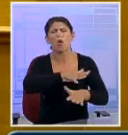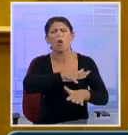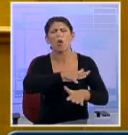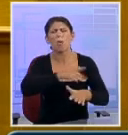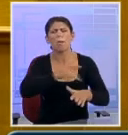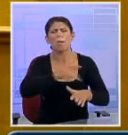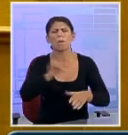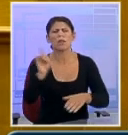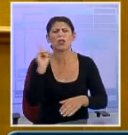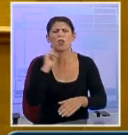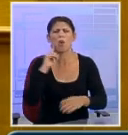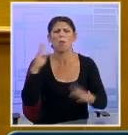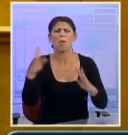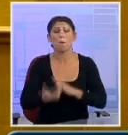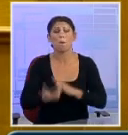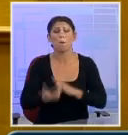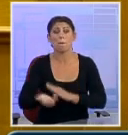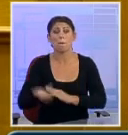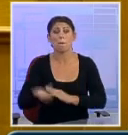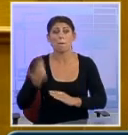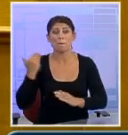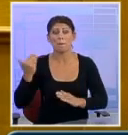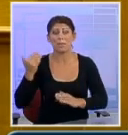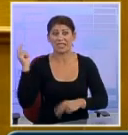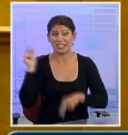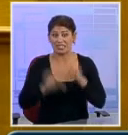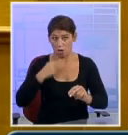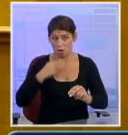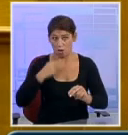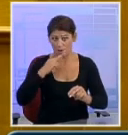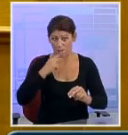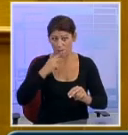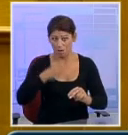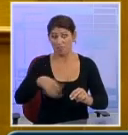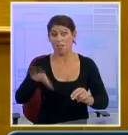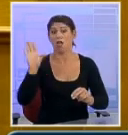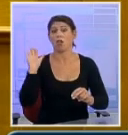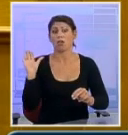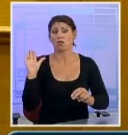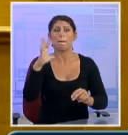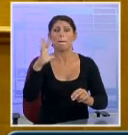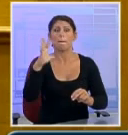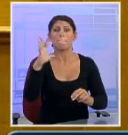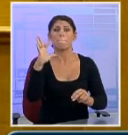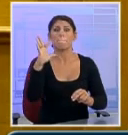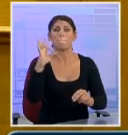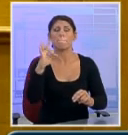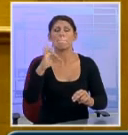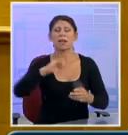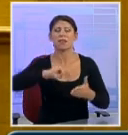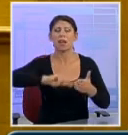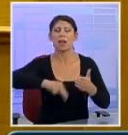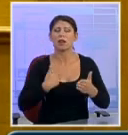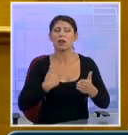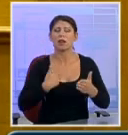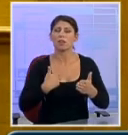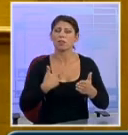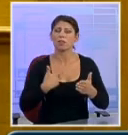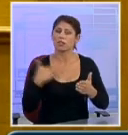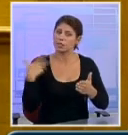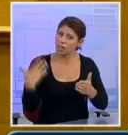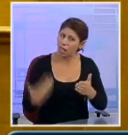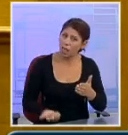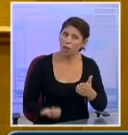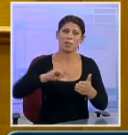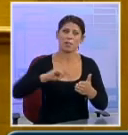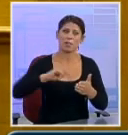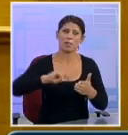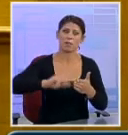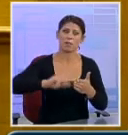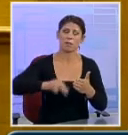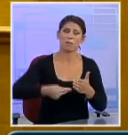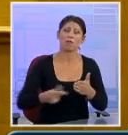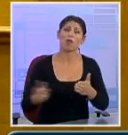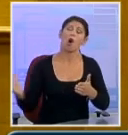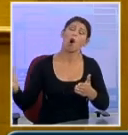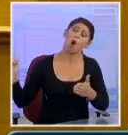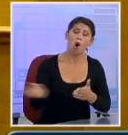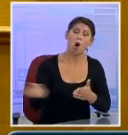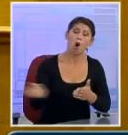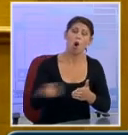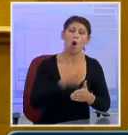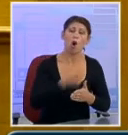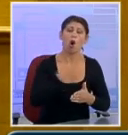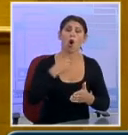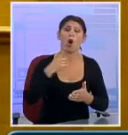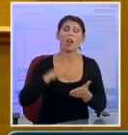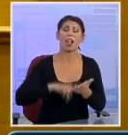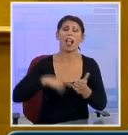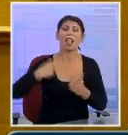να συζητηθούν. Γιατί αυτή η λάσπη που πετάξατε προεκλογικά δεν μπορεί να μείνει αναπάντητη.